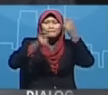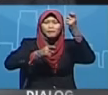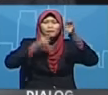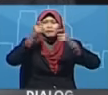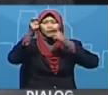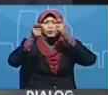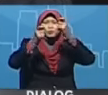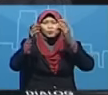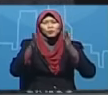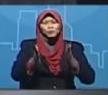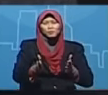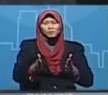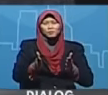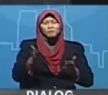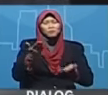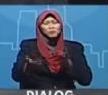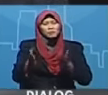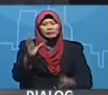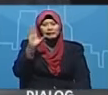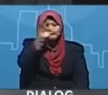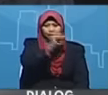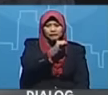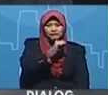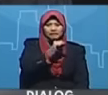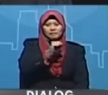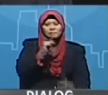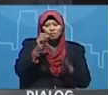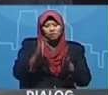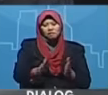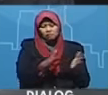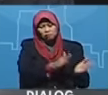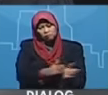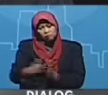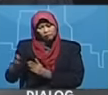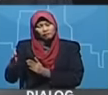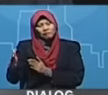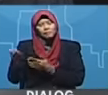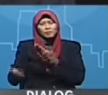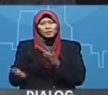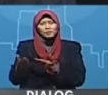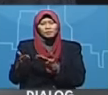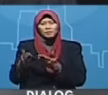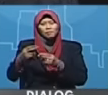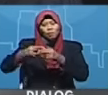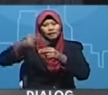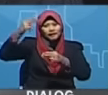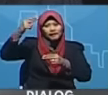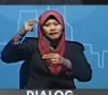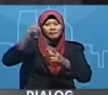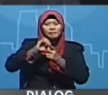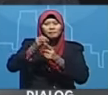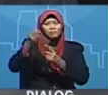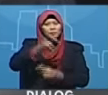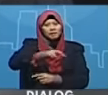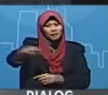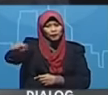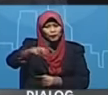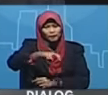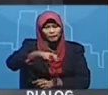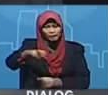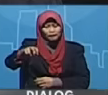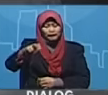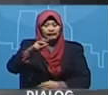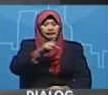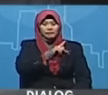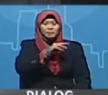berlakunya mungkin kecuaian pihak yang mengendalikan, sama ada agensi ataupun pihak hotel, pengangkutan dan sebagainya. Pihak